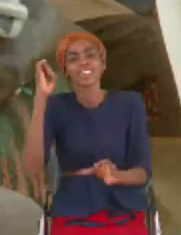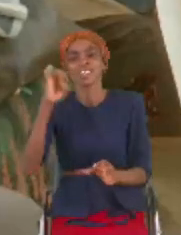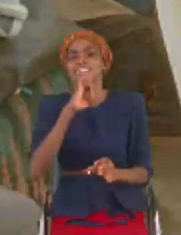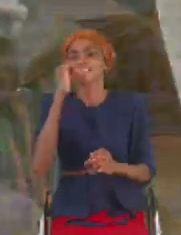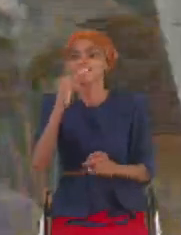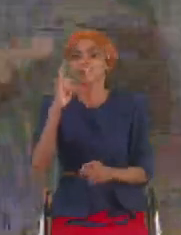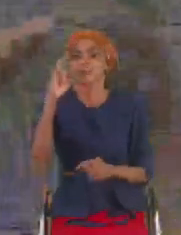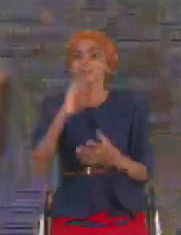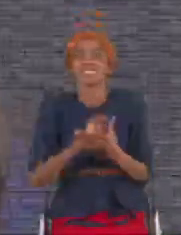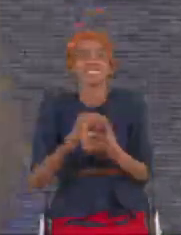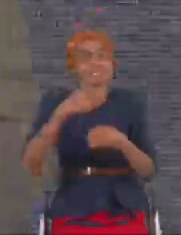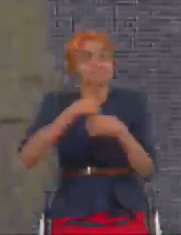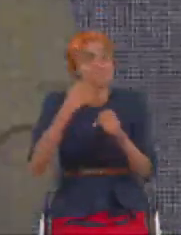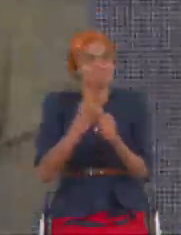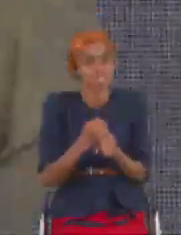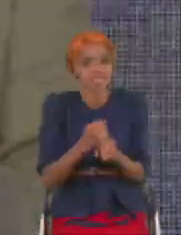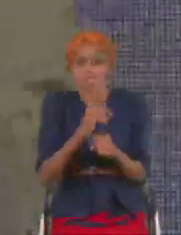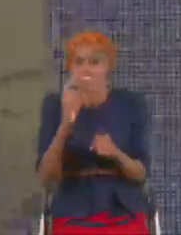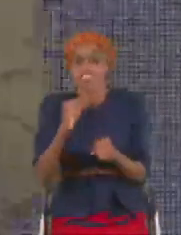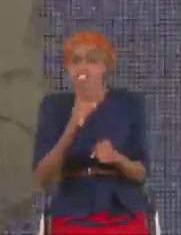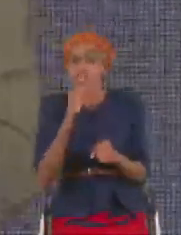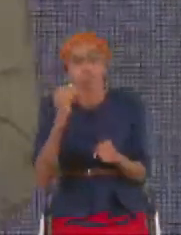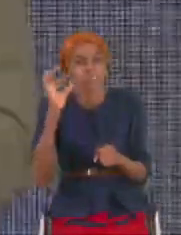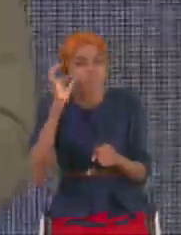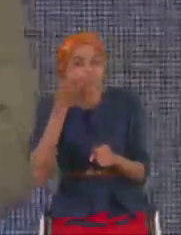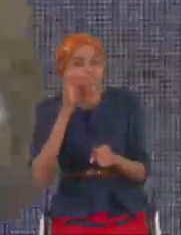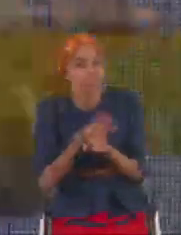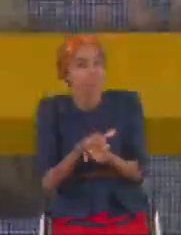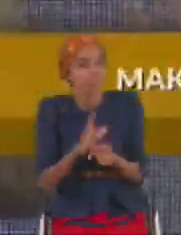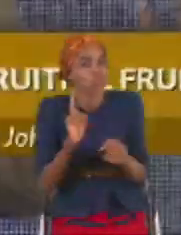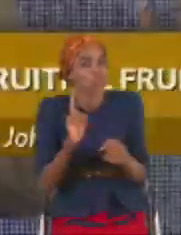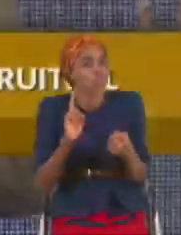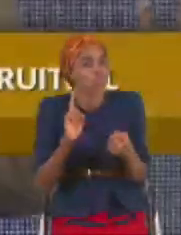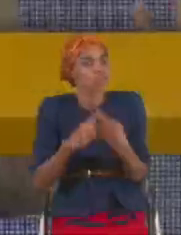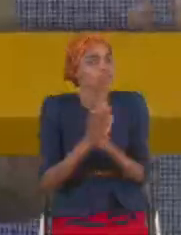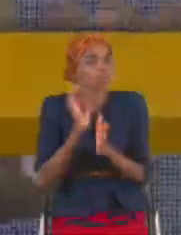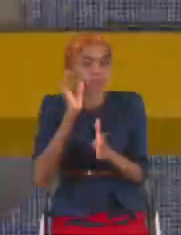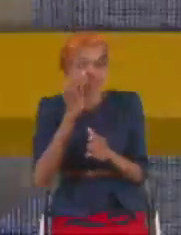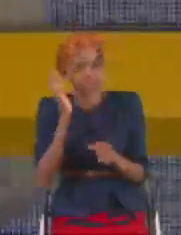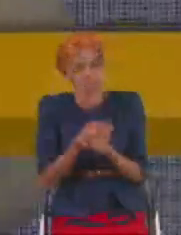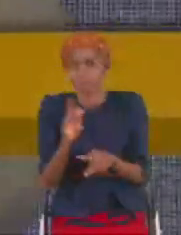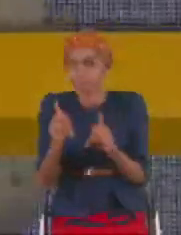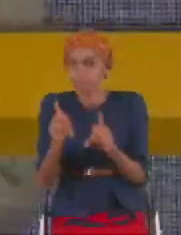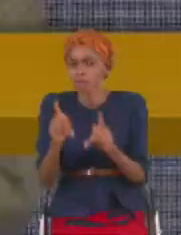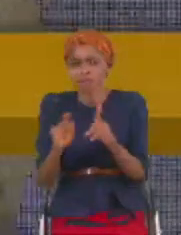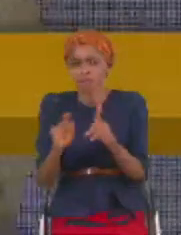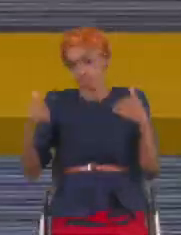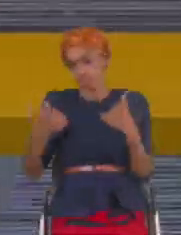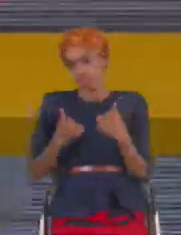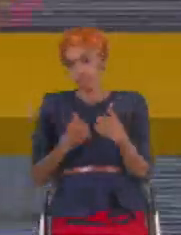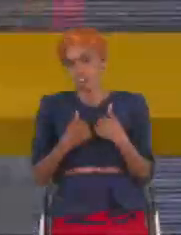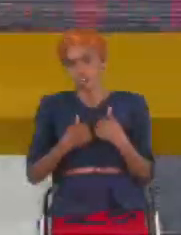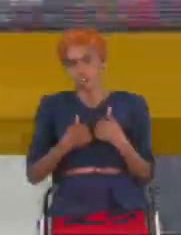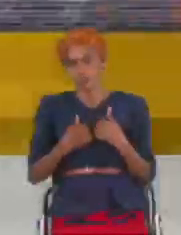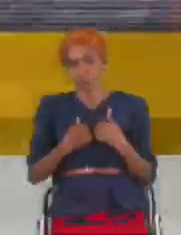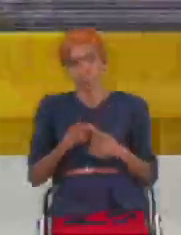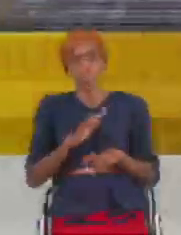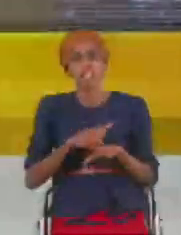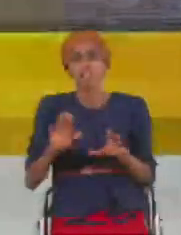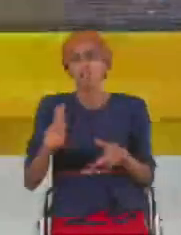rend le futur l'infi conflit dieu ce qui qui ne savaient pas comment